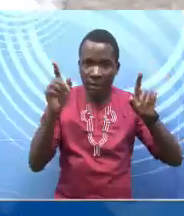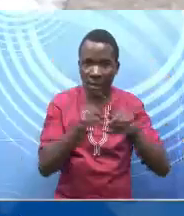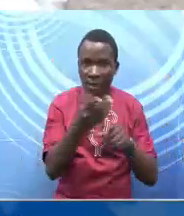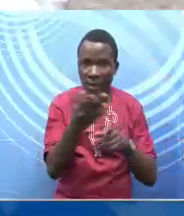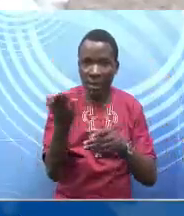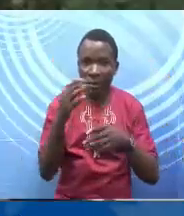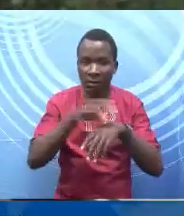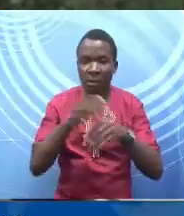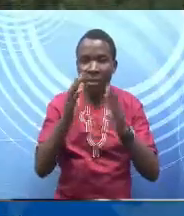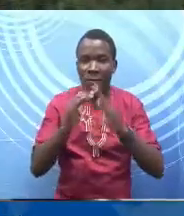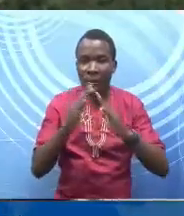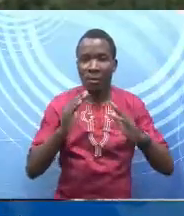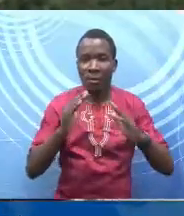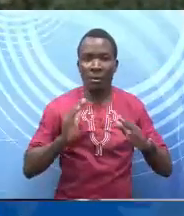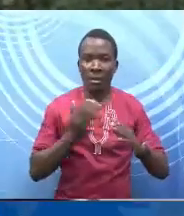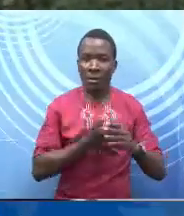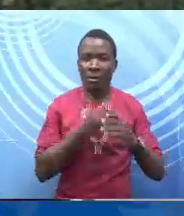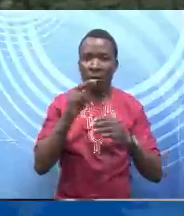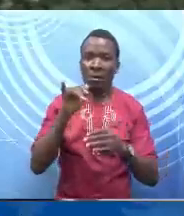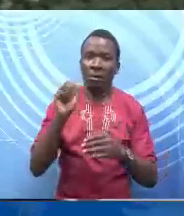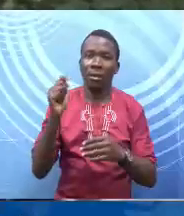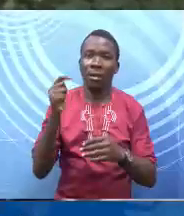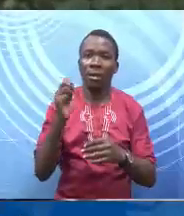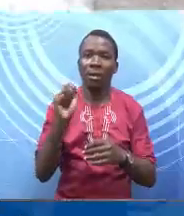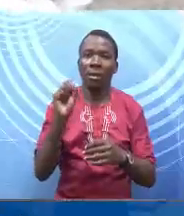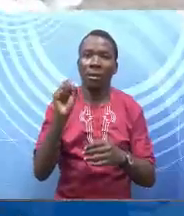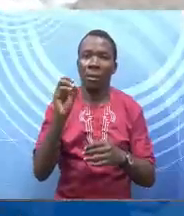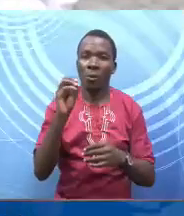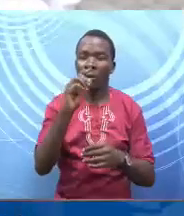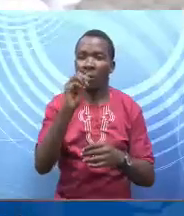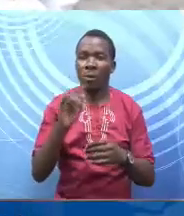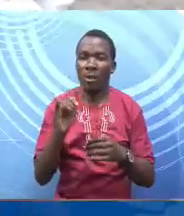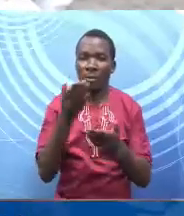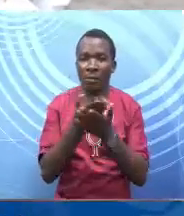wa Nyagasozi. Bakomeza basaba abaturage kubagirira icyizere.